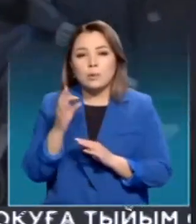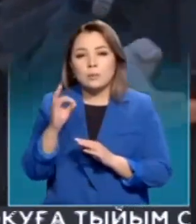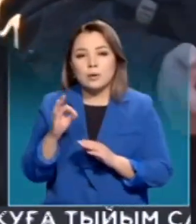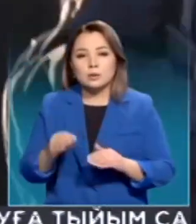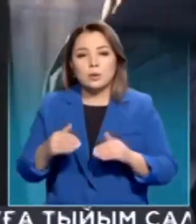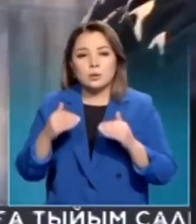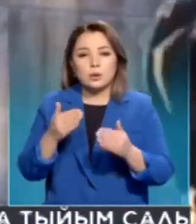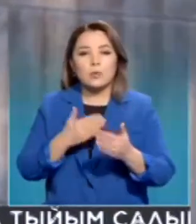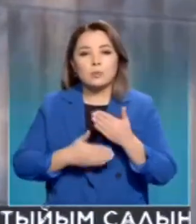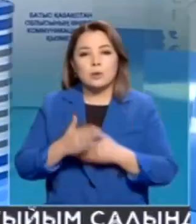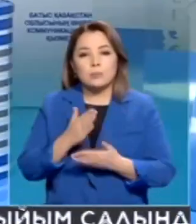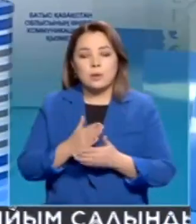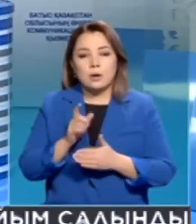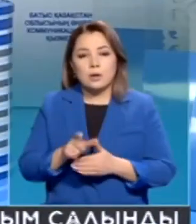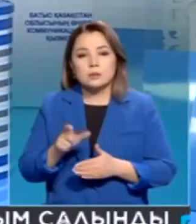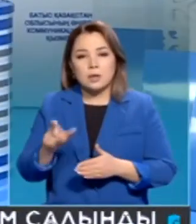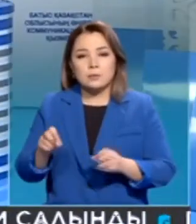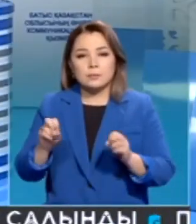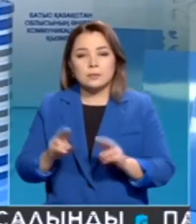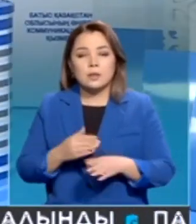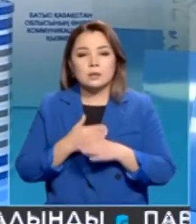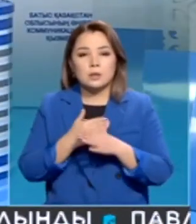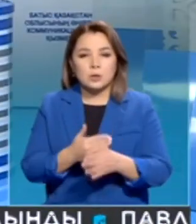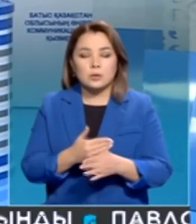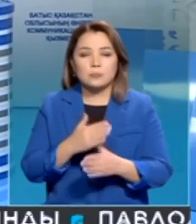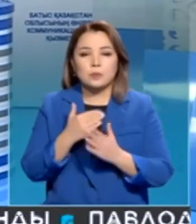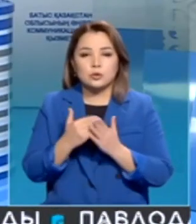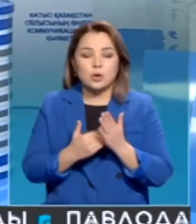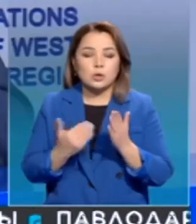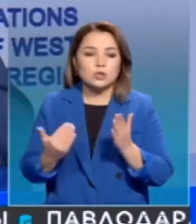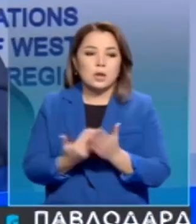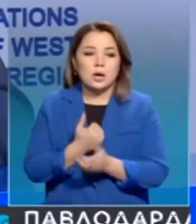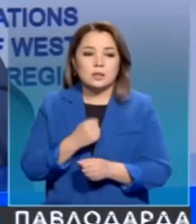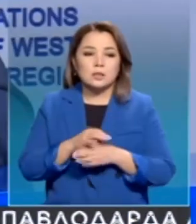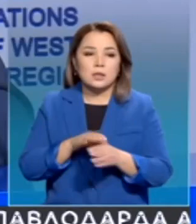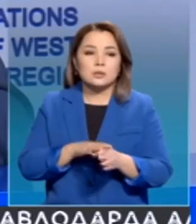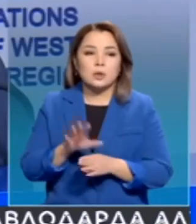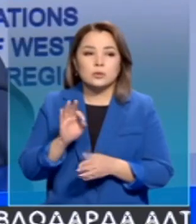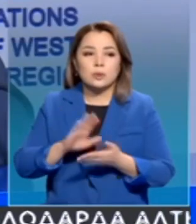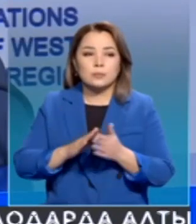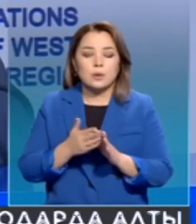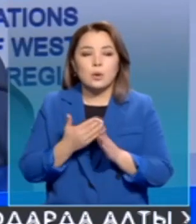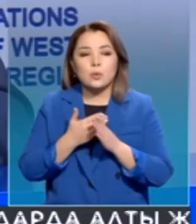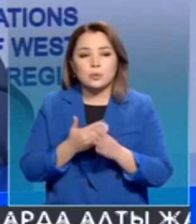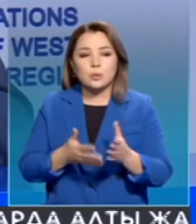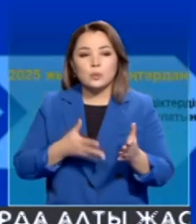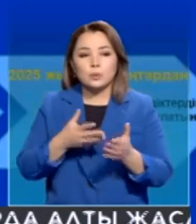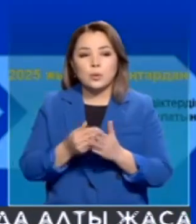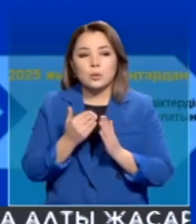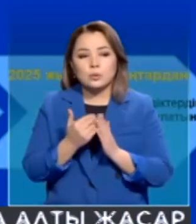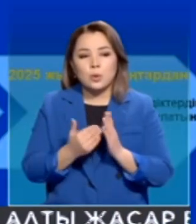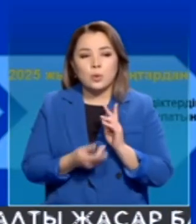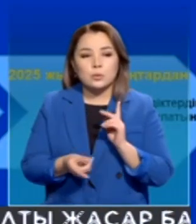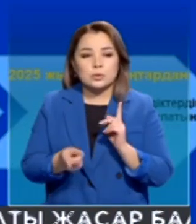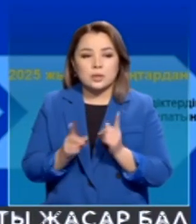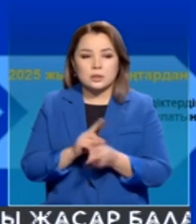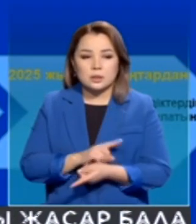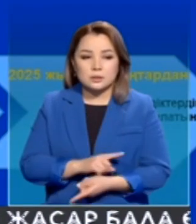ұлғаяды. Мүгедектігі бар адамдарға берілетін жәрдемақы жүйесі жаңартылады. Атаулы әлеметтік көмектің төлем жүйесі де